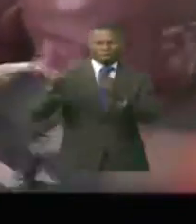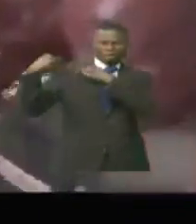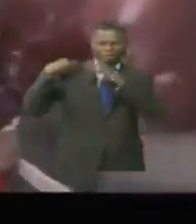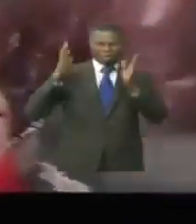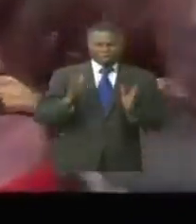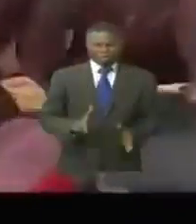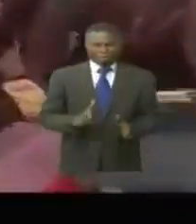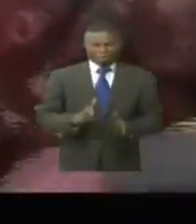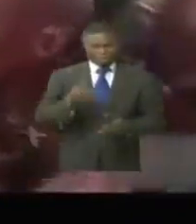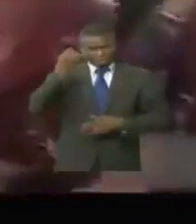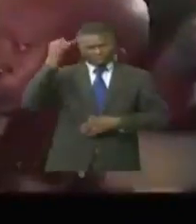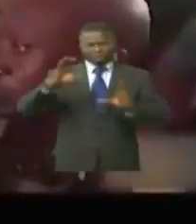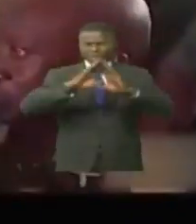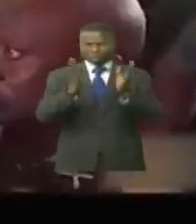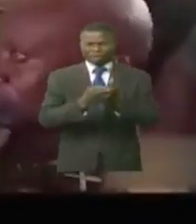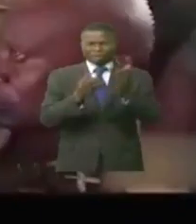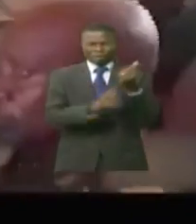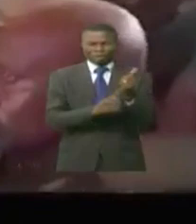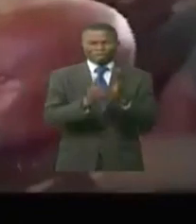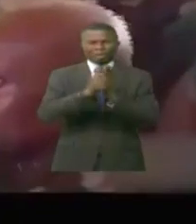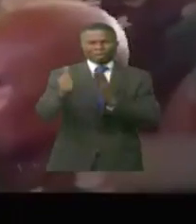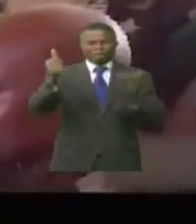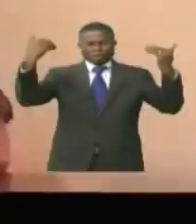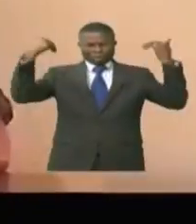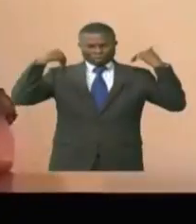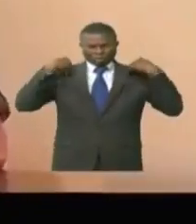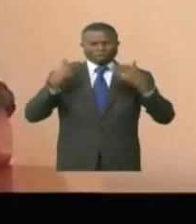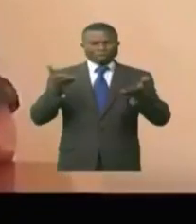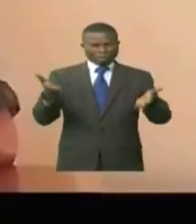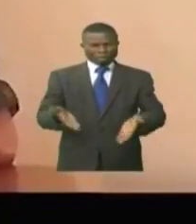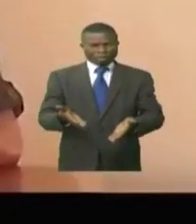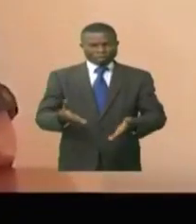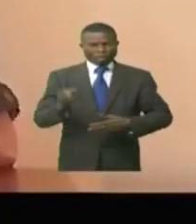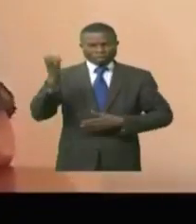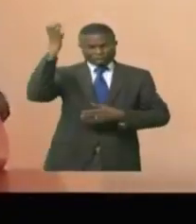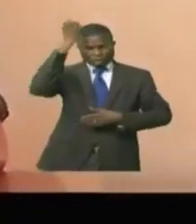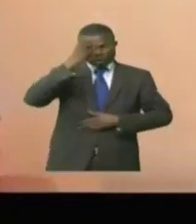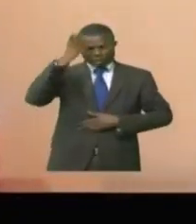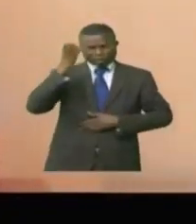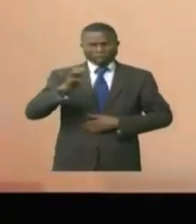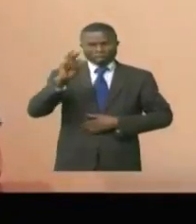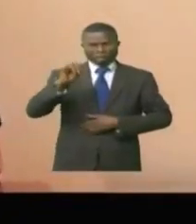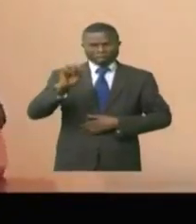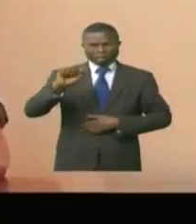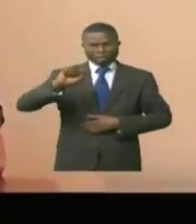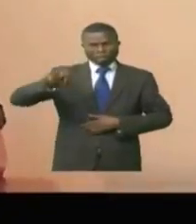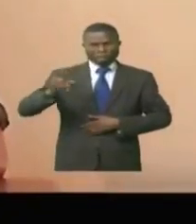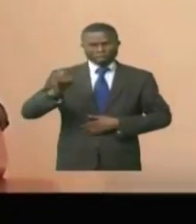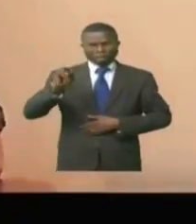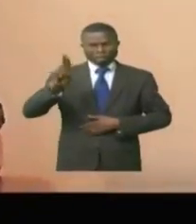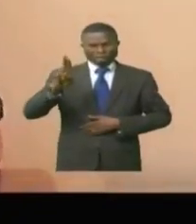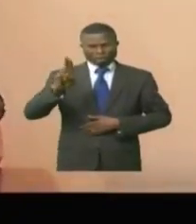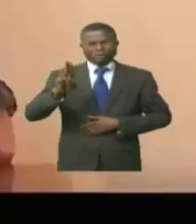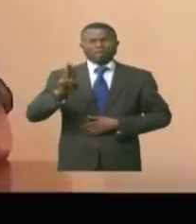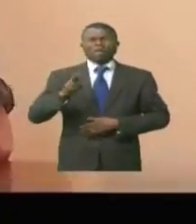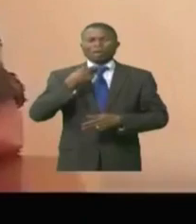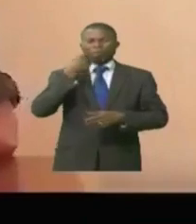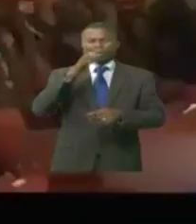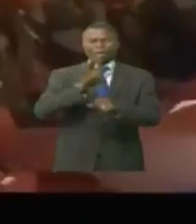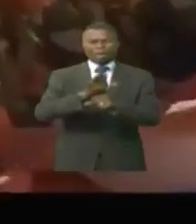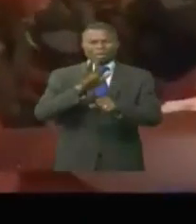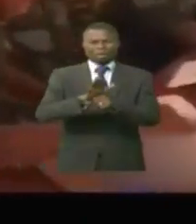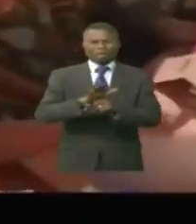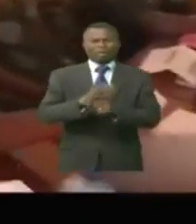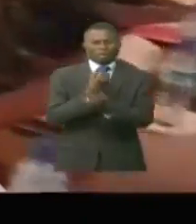responsabilités à l'intention de tous, en sa qualité de commandant en place, le général-major Mujingamije Timothée a plus martelé sur